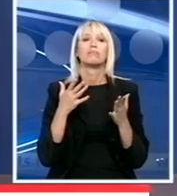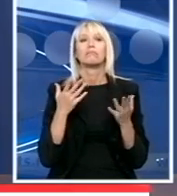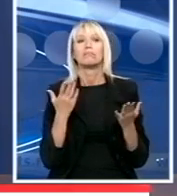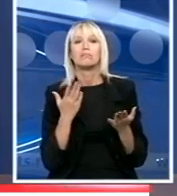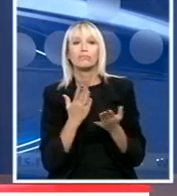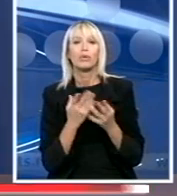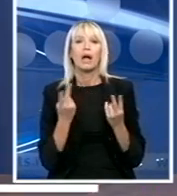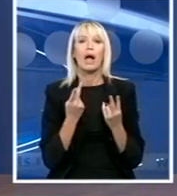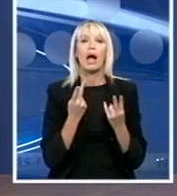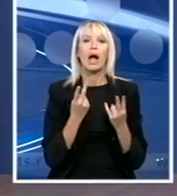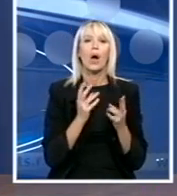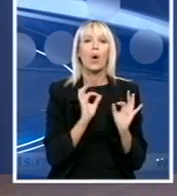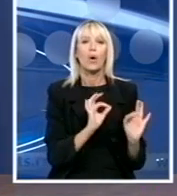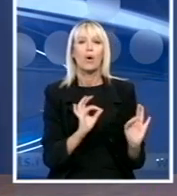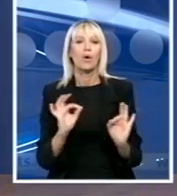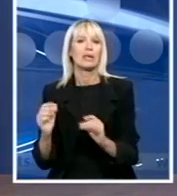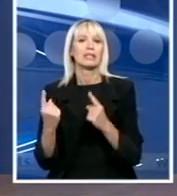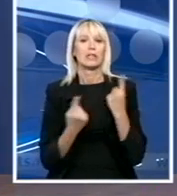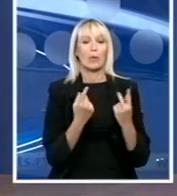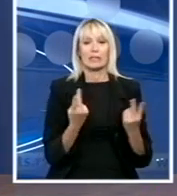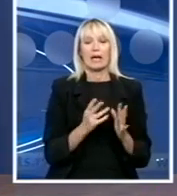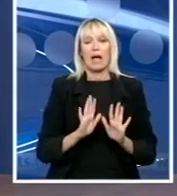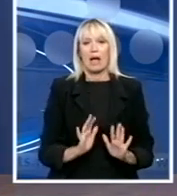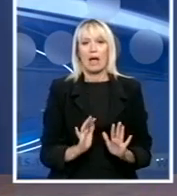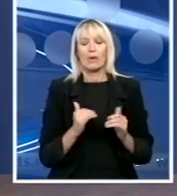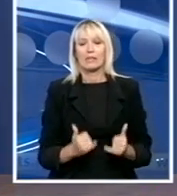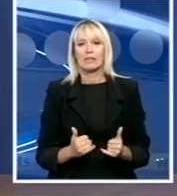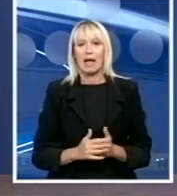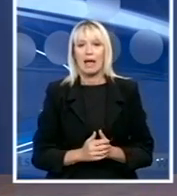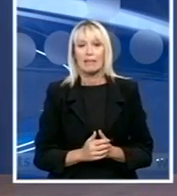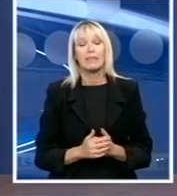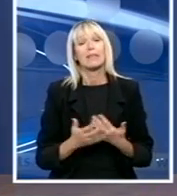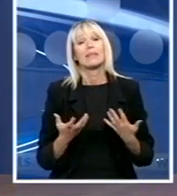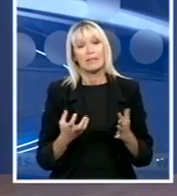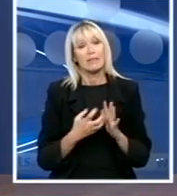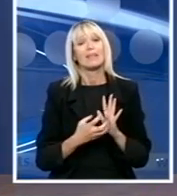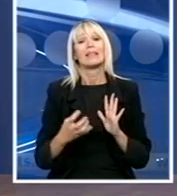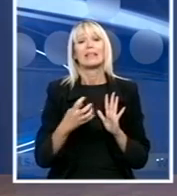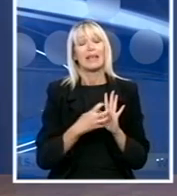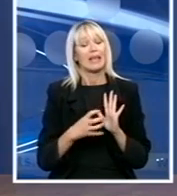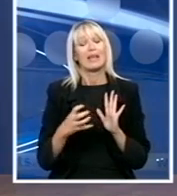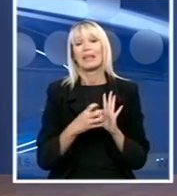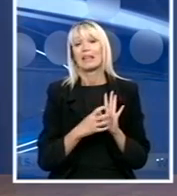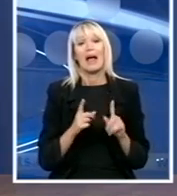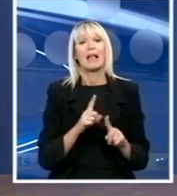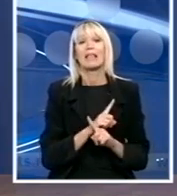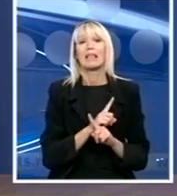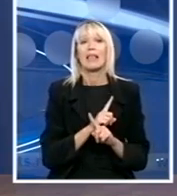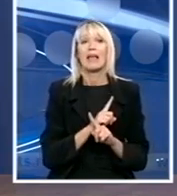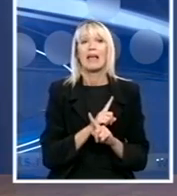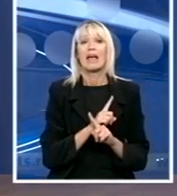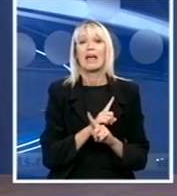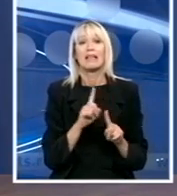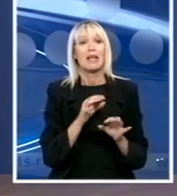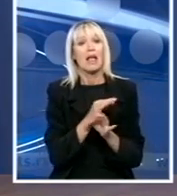kontrolisano stanje u kome se sad nalazimo. Ono je ipak i dalje još uvek, da kažem, nesigurno. To se